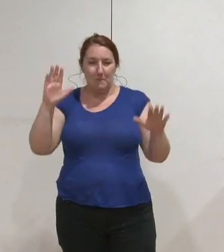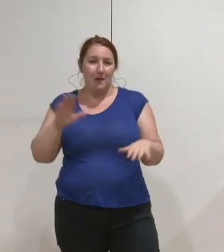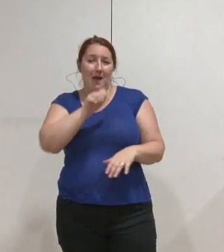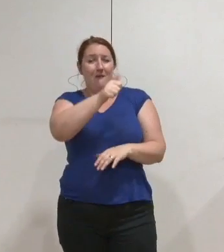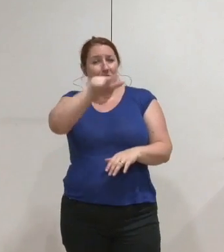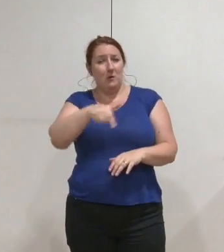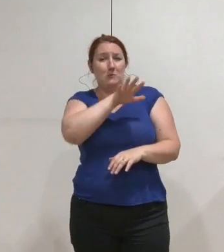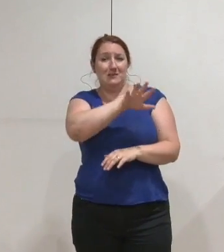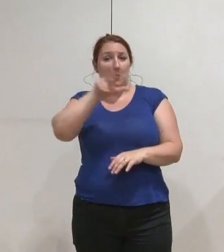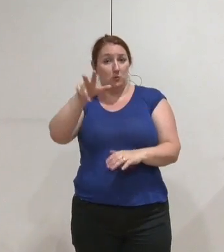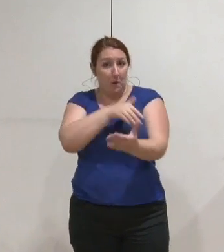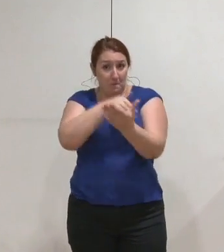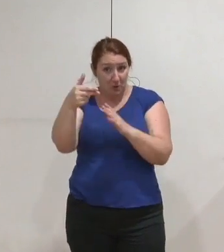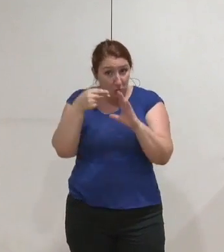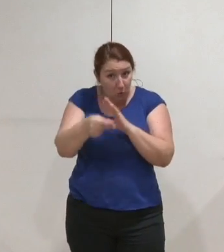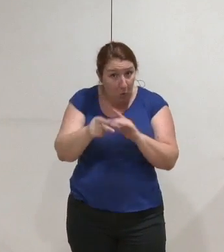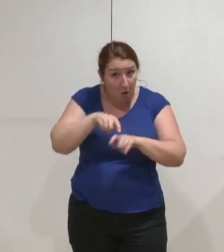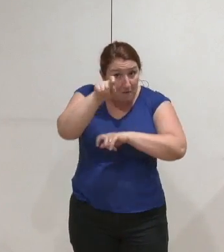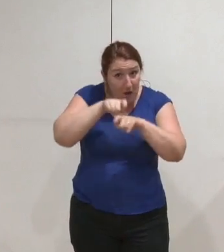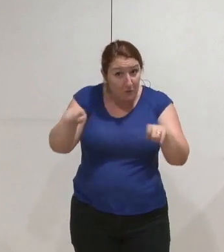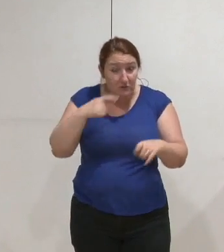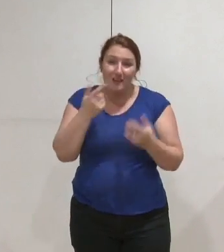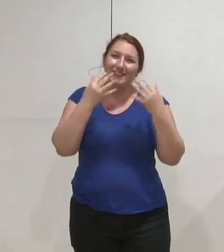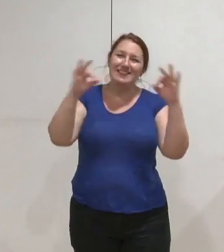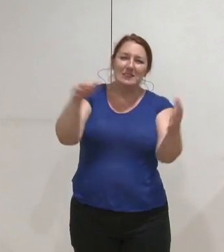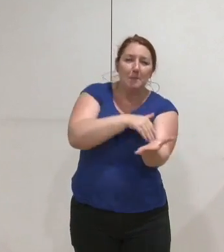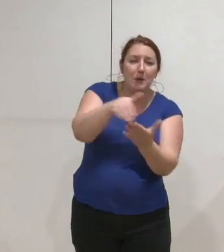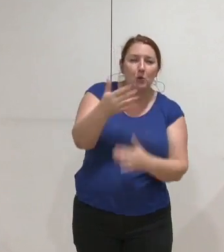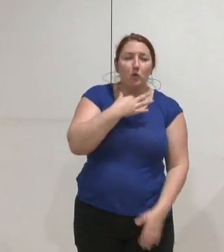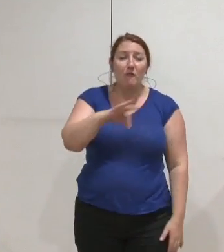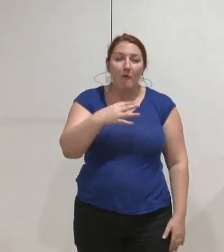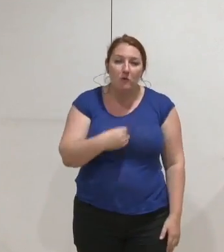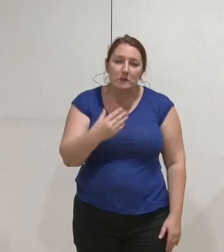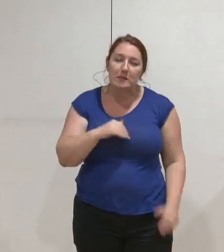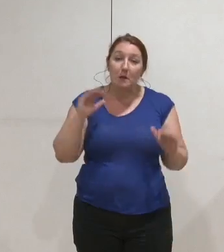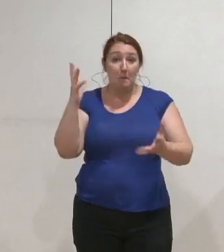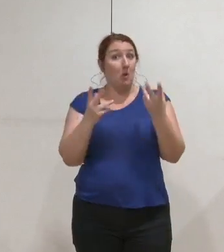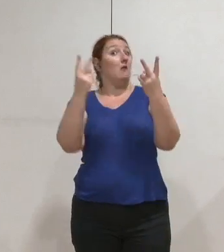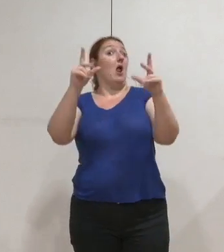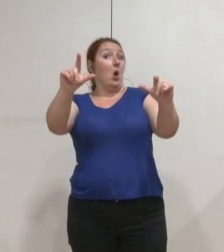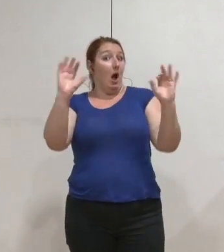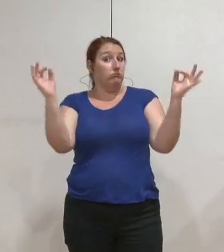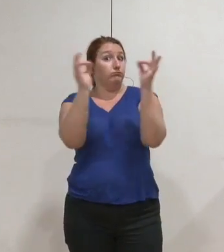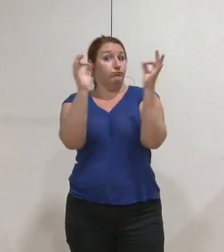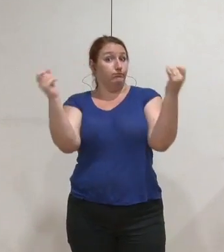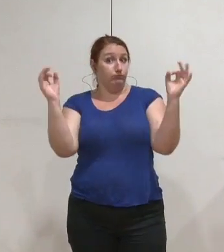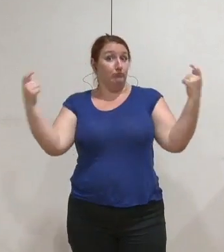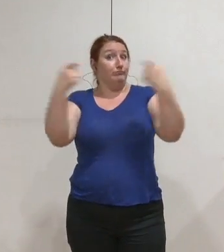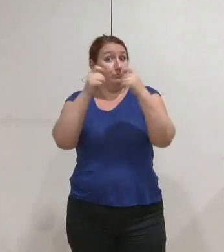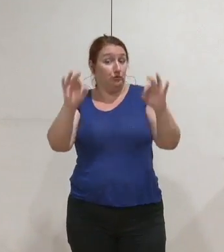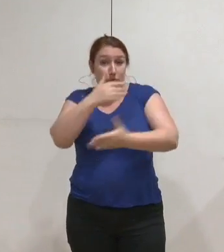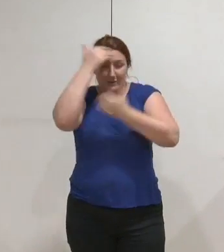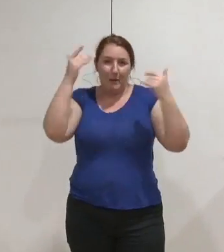million d'euros 10 millions de de francs français si vous voulez alors peut-être que ça les vaau hein j'en sais rien ça reste qu'une œuvre en métal